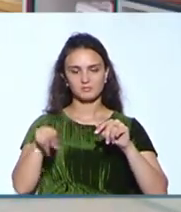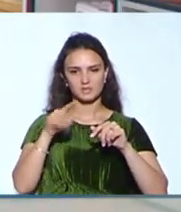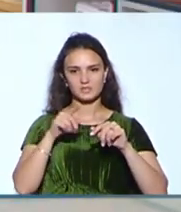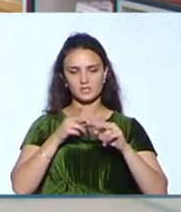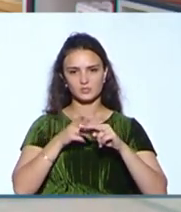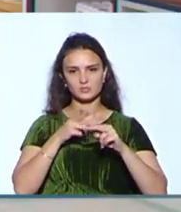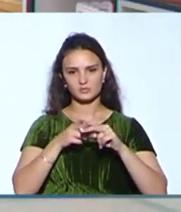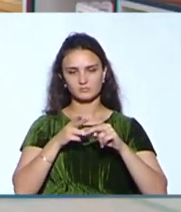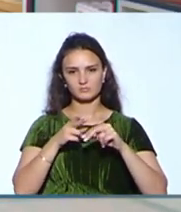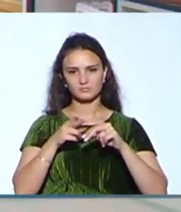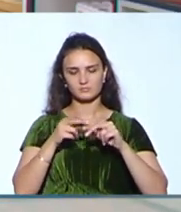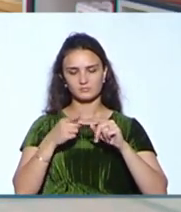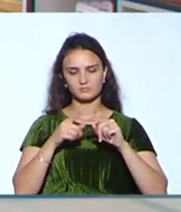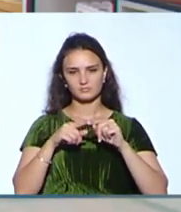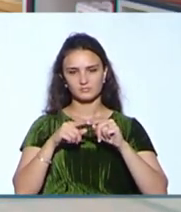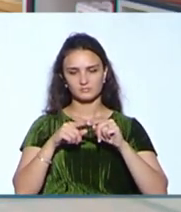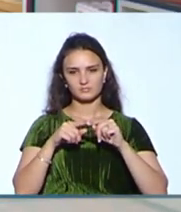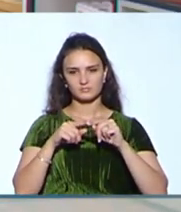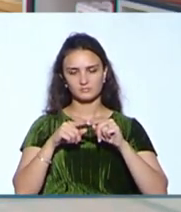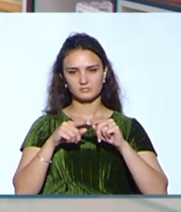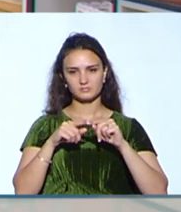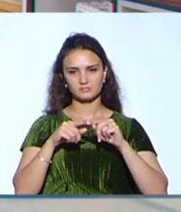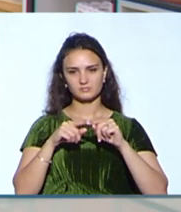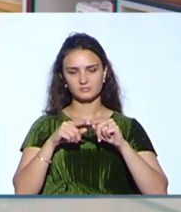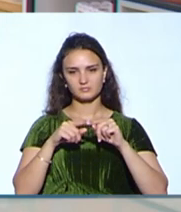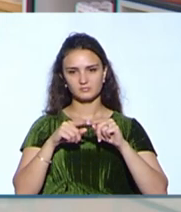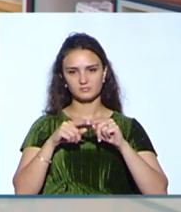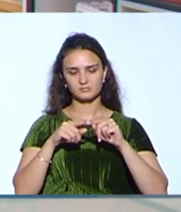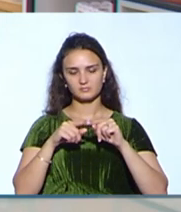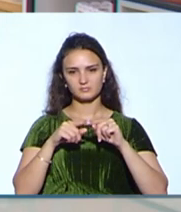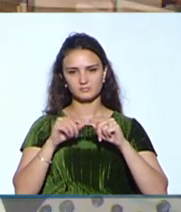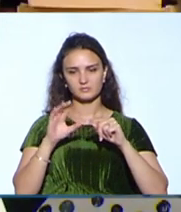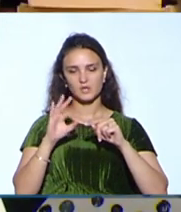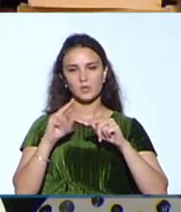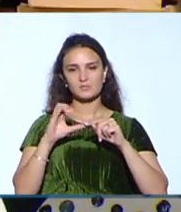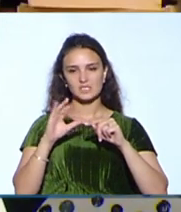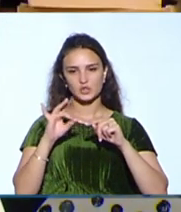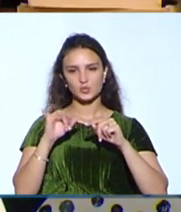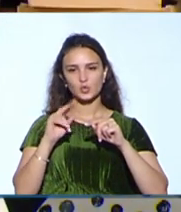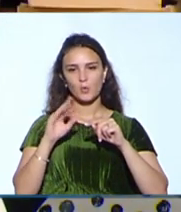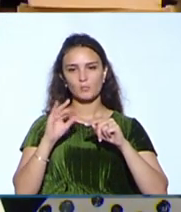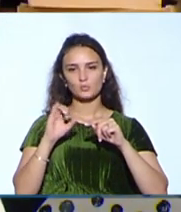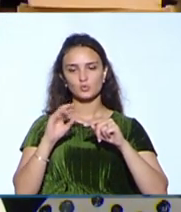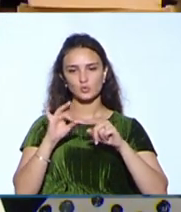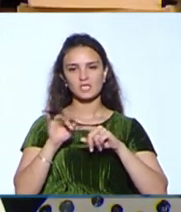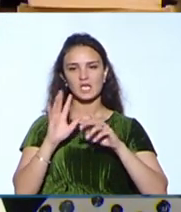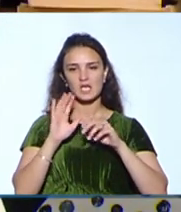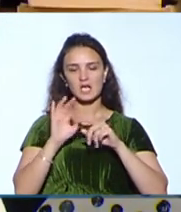აწუხებს, მორალურ ნევროზსაც უწოდებენ, OCD-ს, ობსესიურ კომპულსიურ აშლილობას, ასე რომ